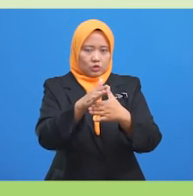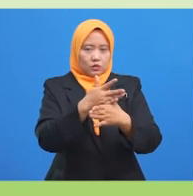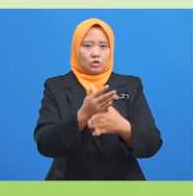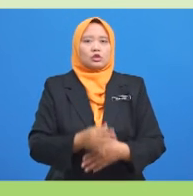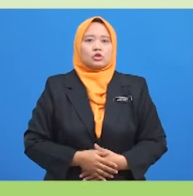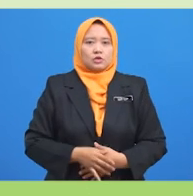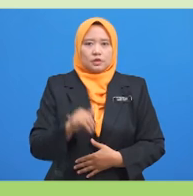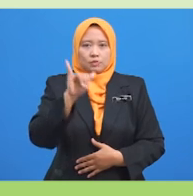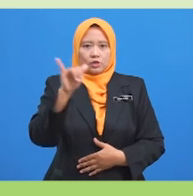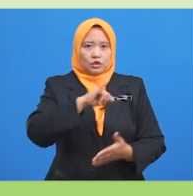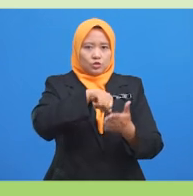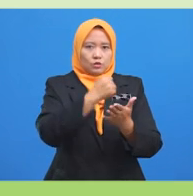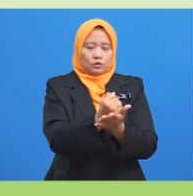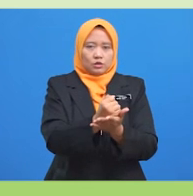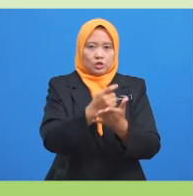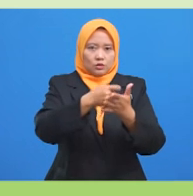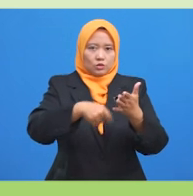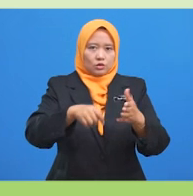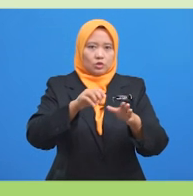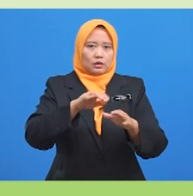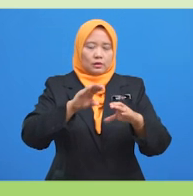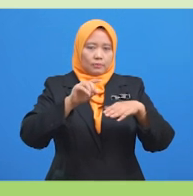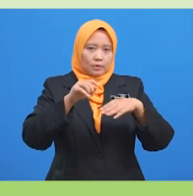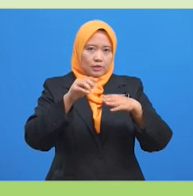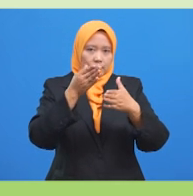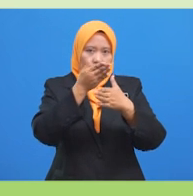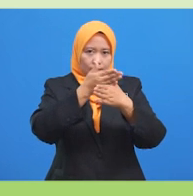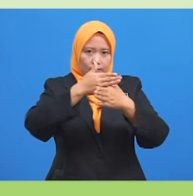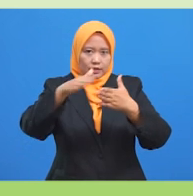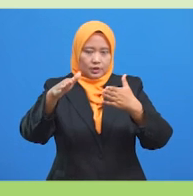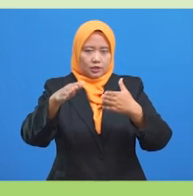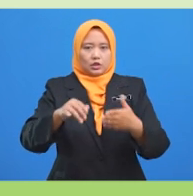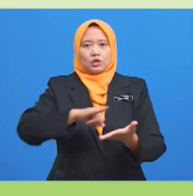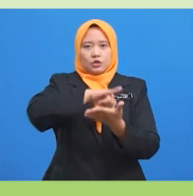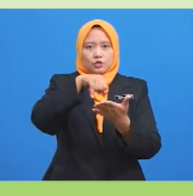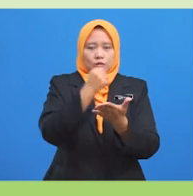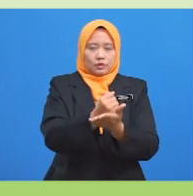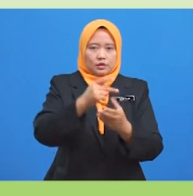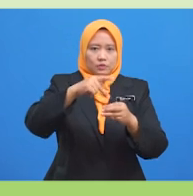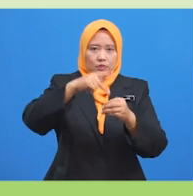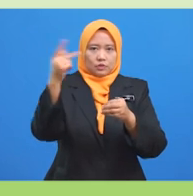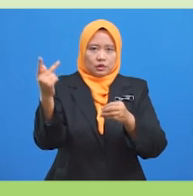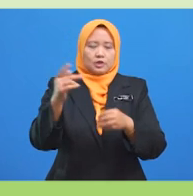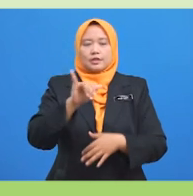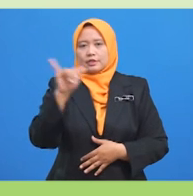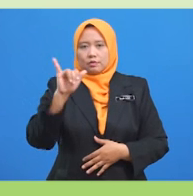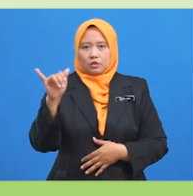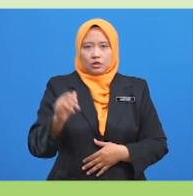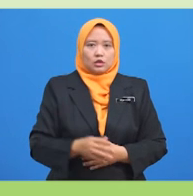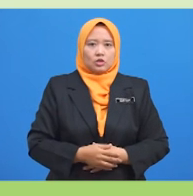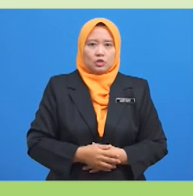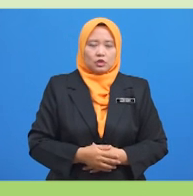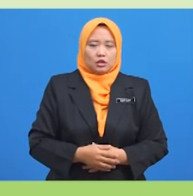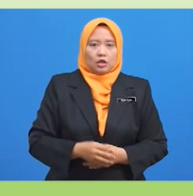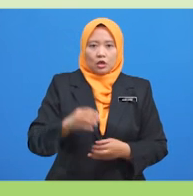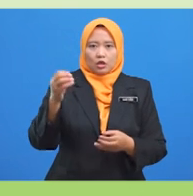keluaran. Murid perlu tahu bahawa keluaran sama maksud dengan output. Untuk